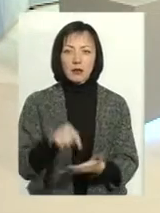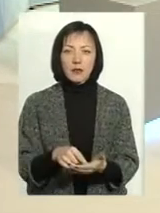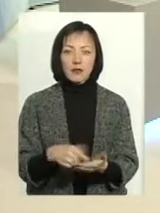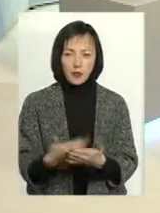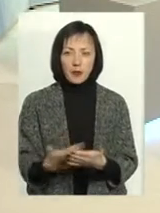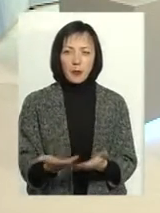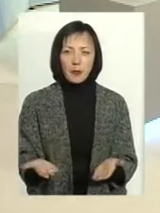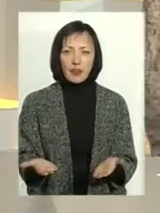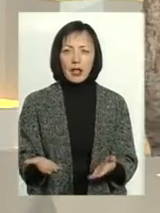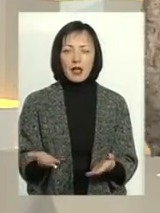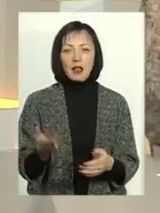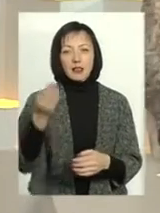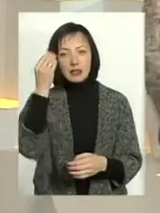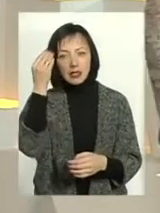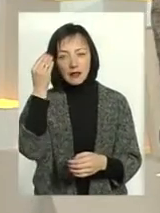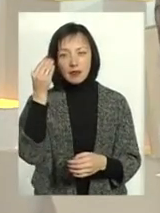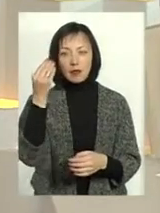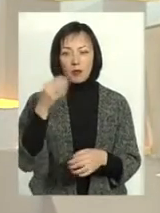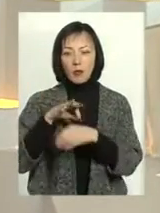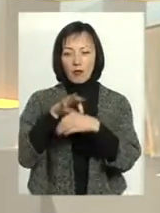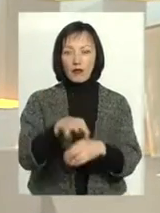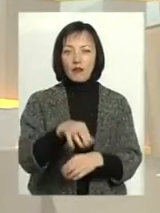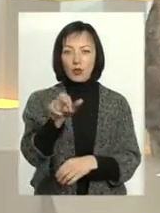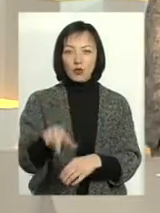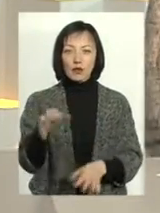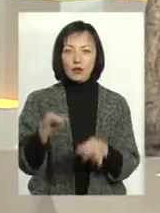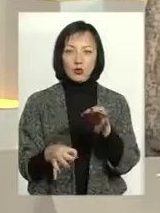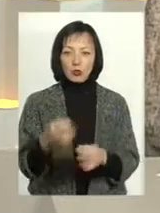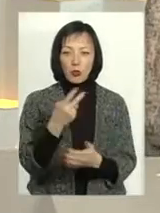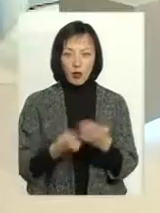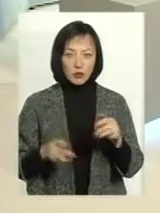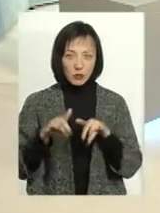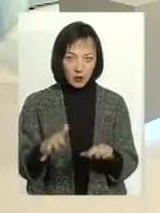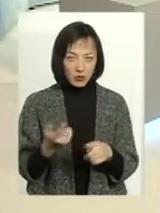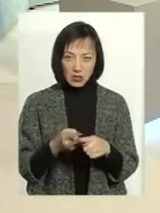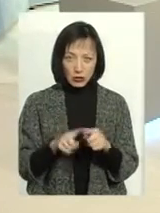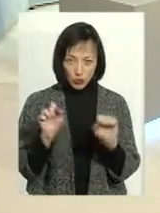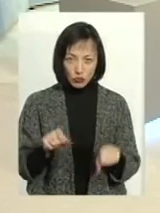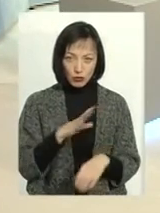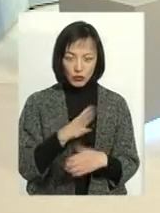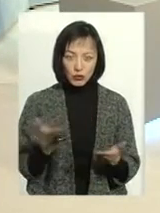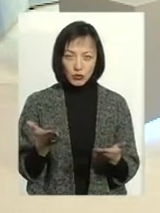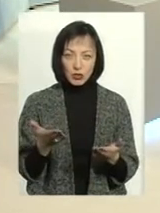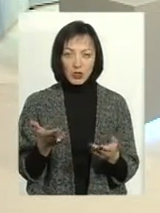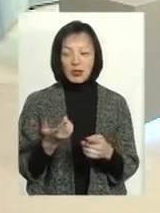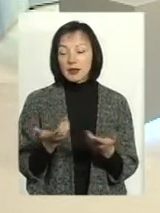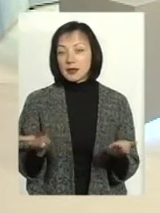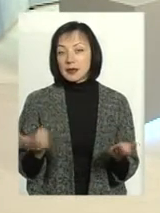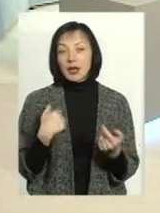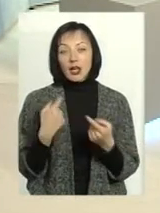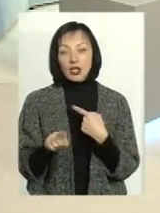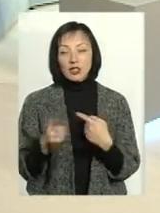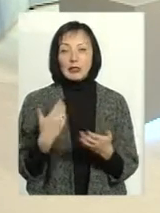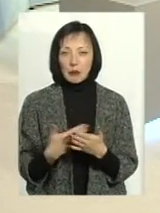до прикладу, завідомо адвокат повів людину в суд з завідомо програшною справою. Чи це може бути? Це правова позиція. Я би інше